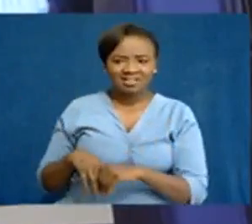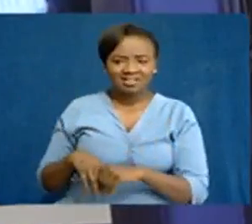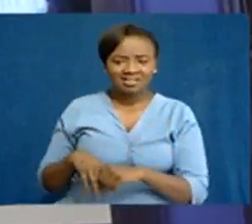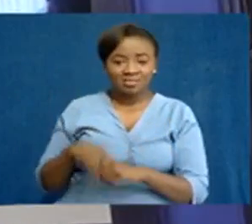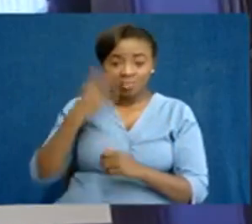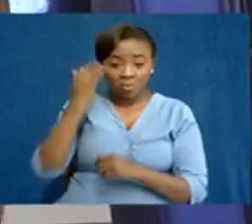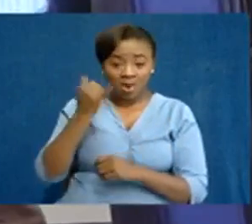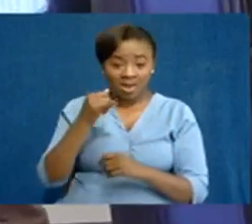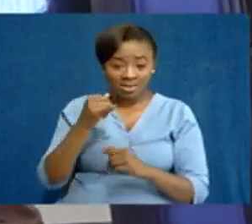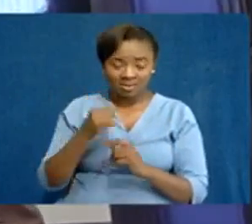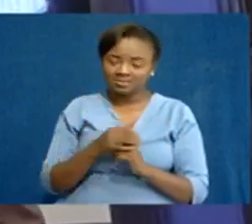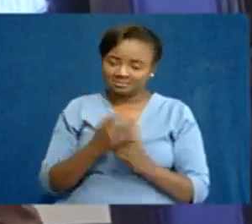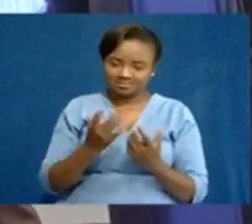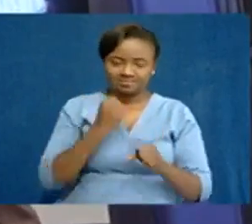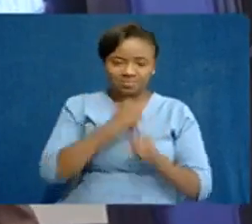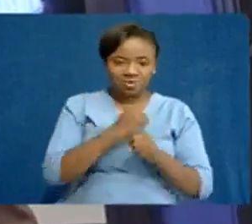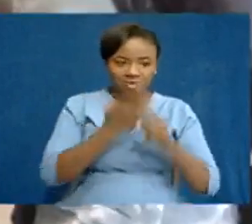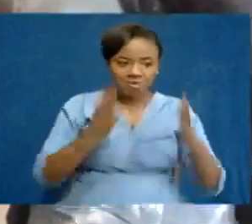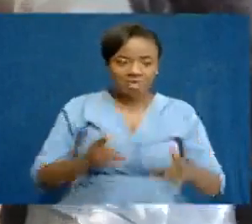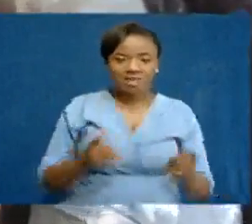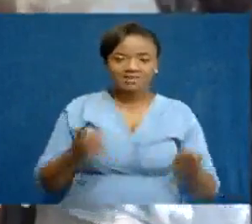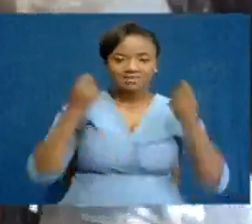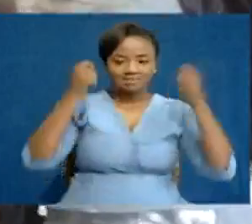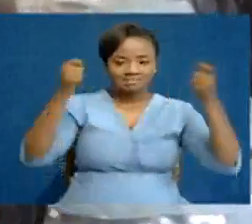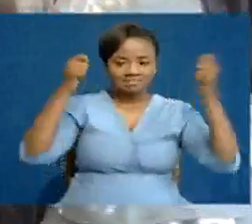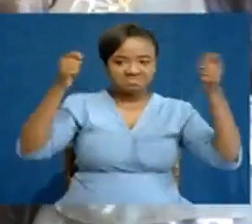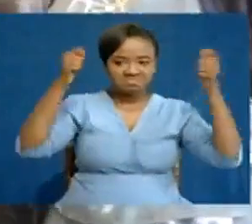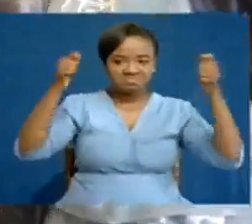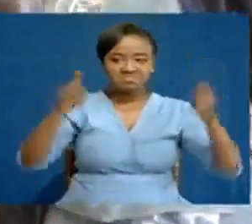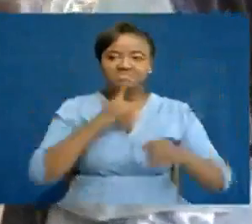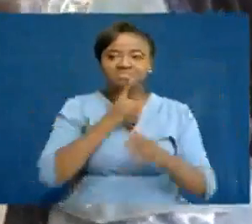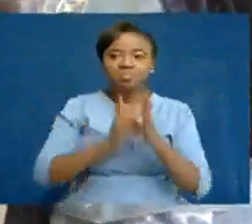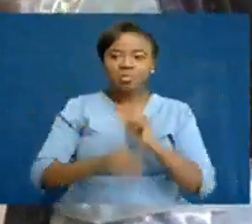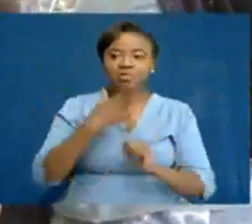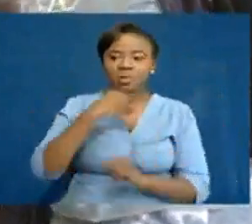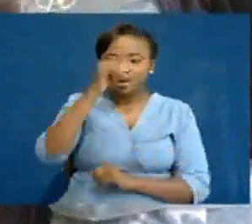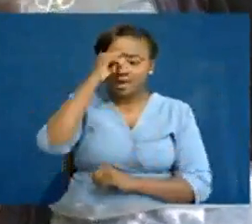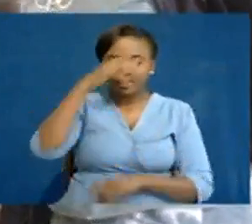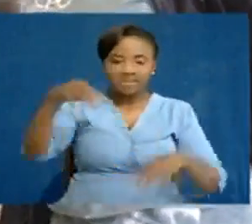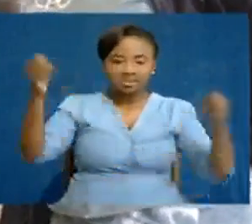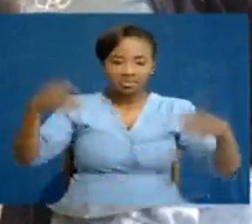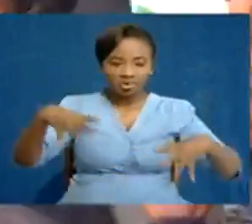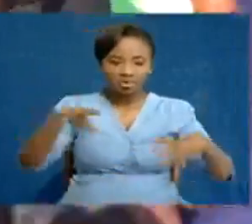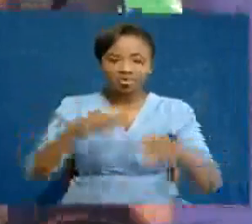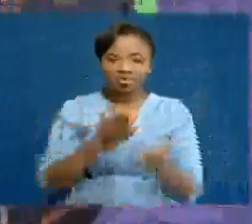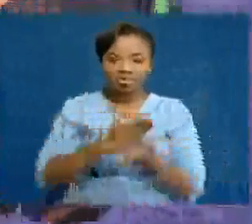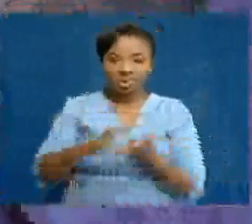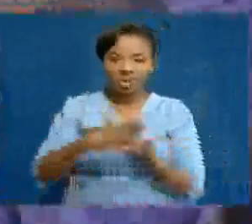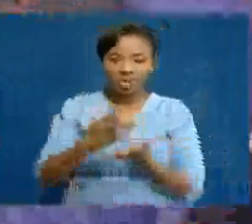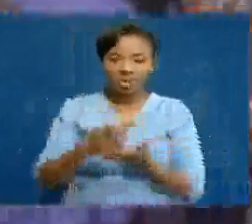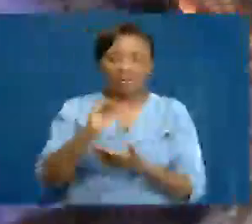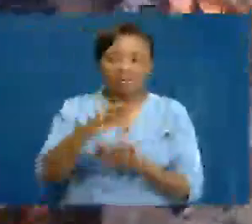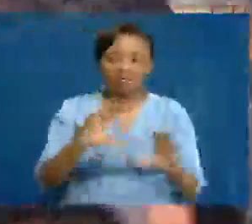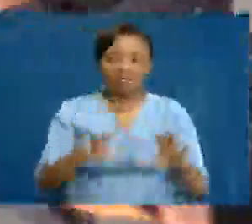wafanyikazi kusitisha shughuli zao, wakiitaka serikali kusitisha mchakato wa kukodi usimamizi wa uwanja huo kwa kampuni ya